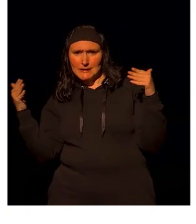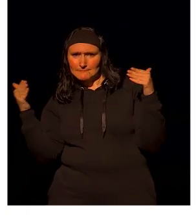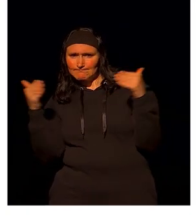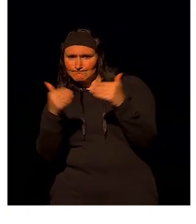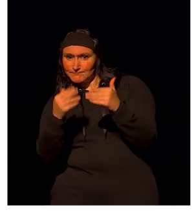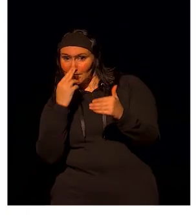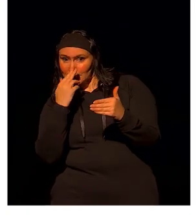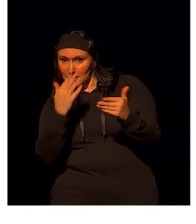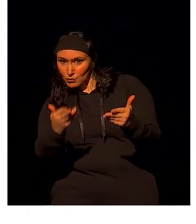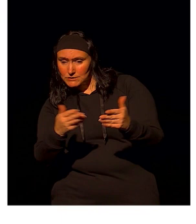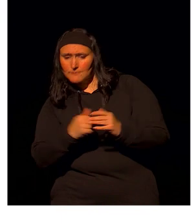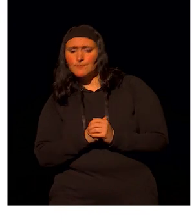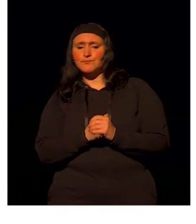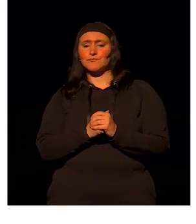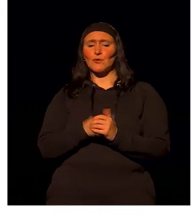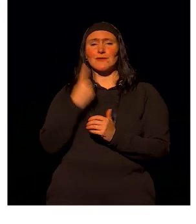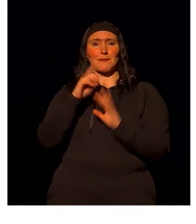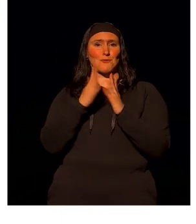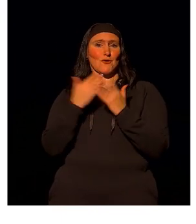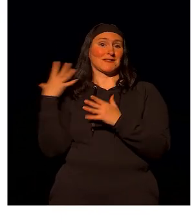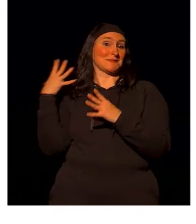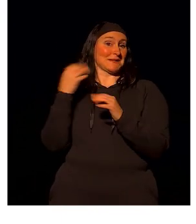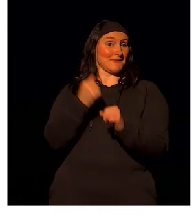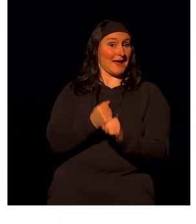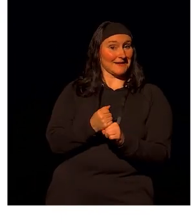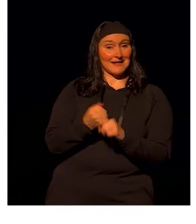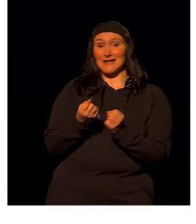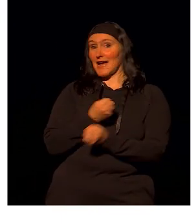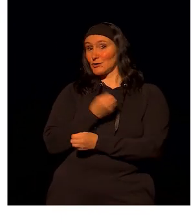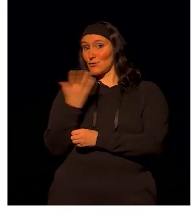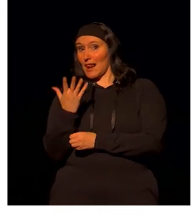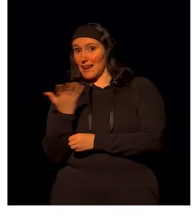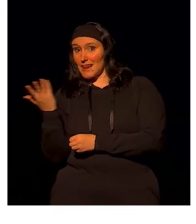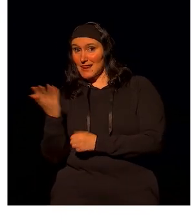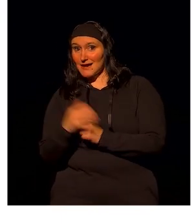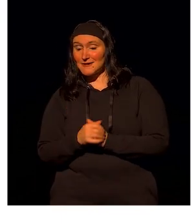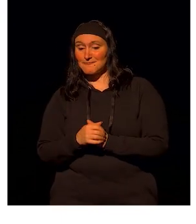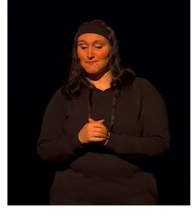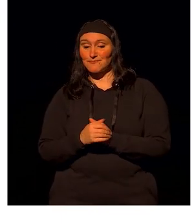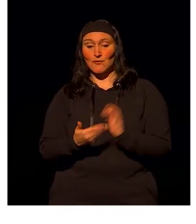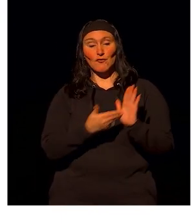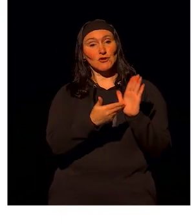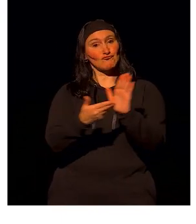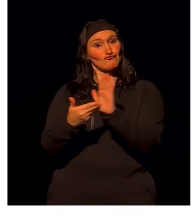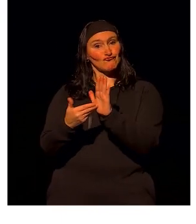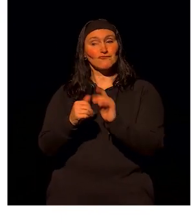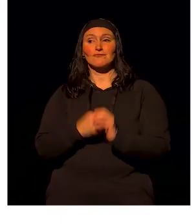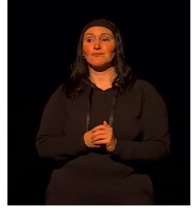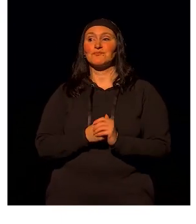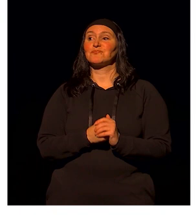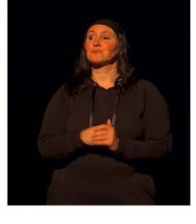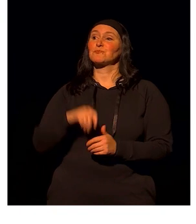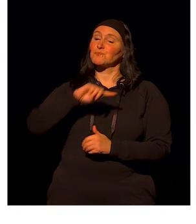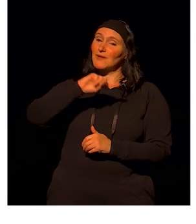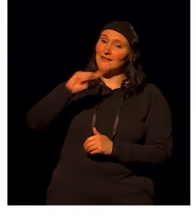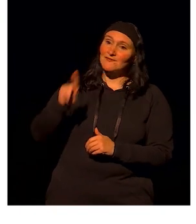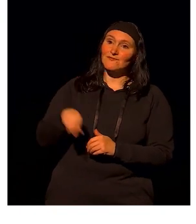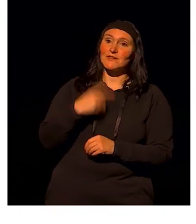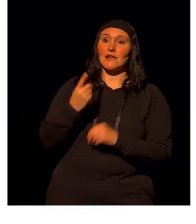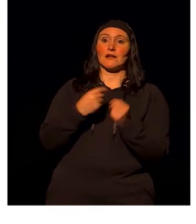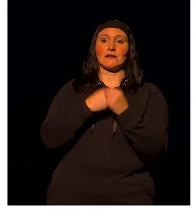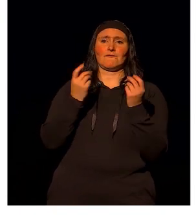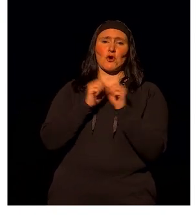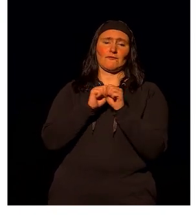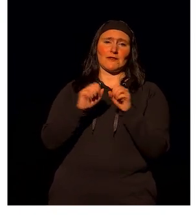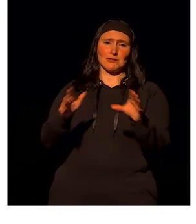einzige Buch, was ich mitgebracht habe, darf ich Ihnen zeigen, die Wiederveröffentlichung einer Korrespondenz